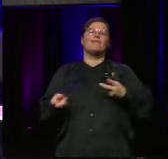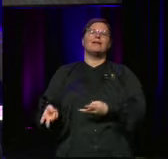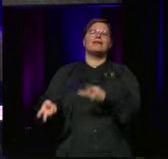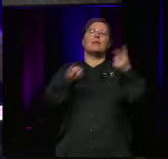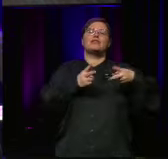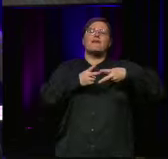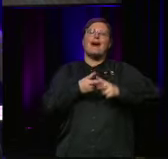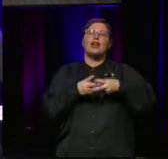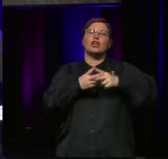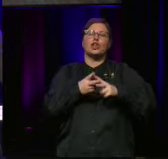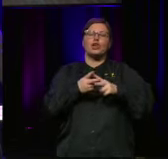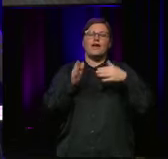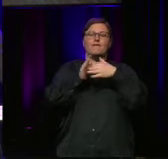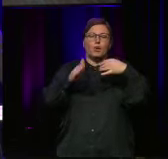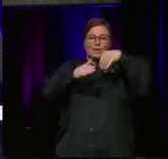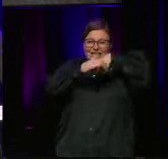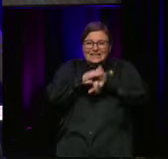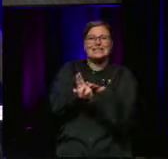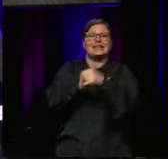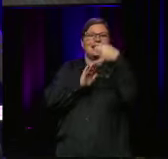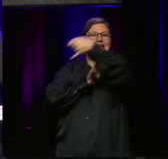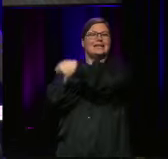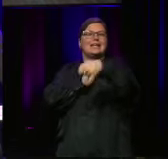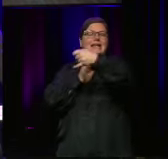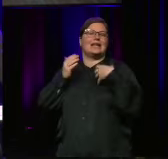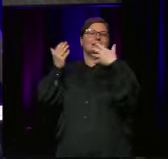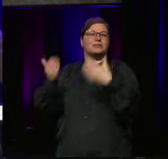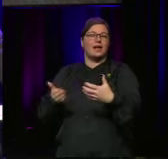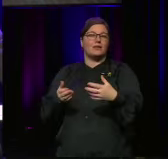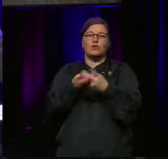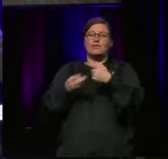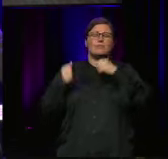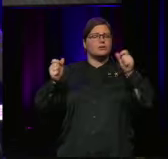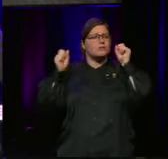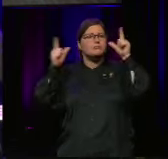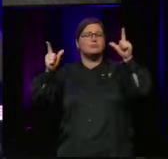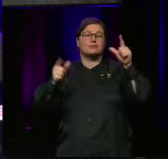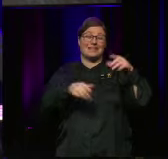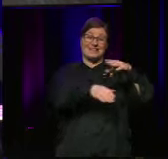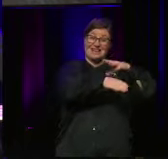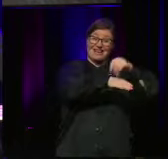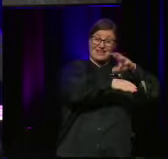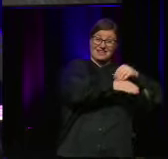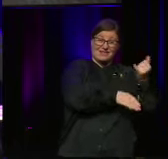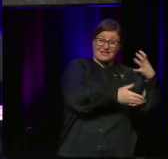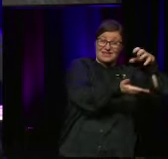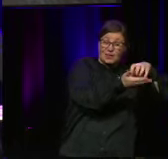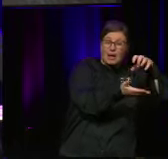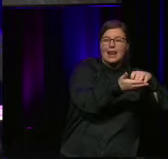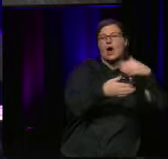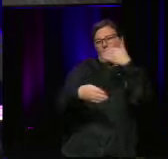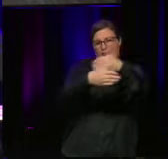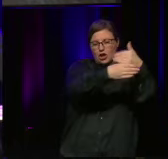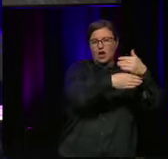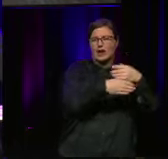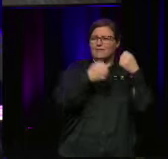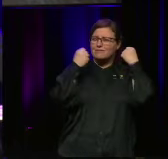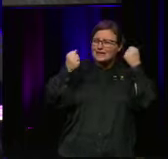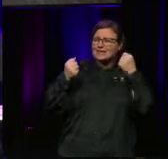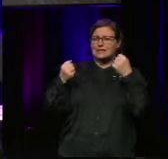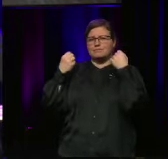är det så viktigt att vi är på vår vakt. Det svenska civilsamhället och de aktörer. Det är viktigt att stå upp för fria och oberoende medier.